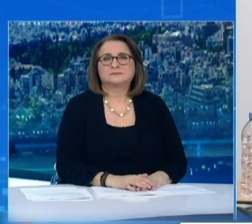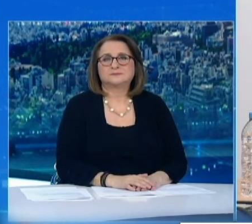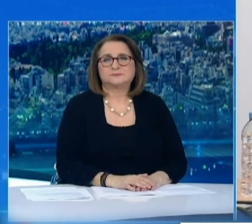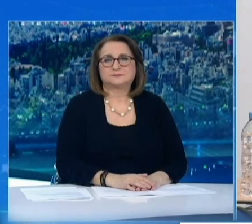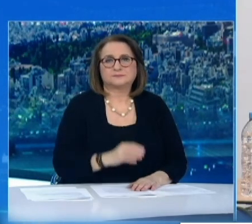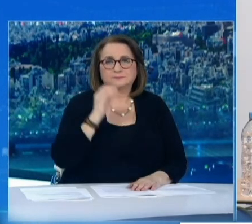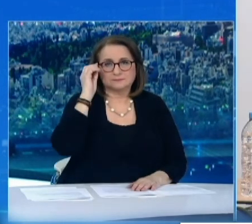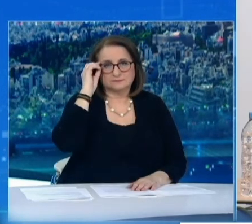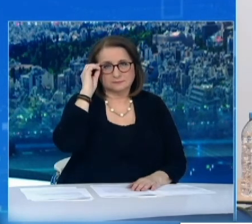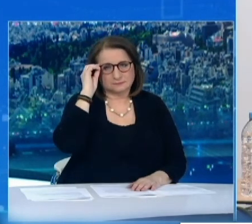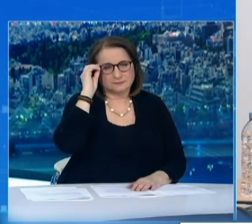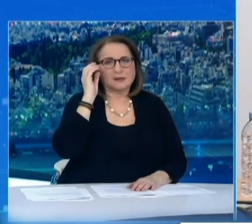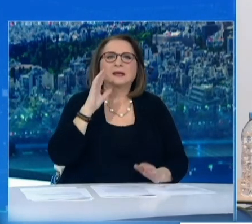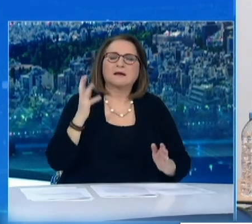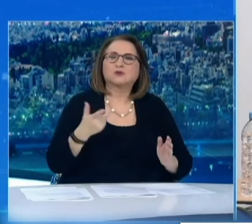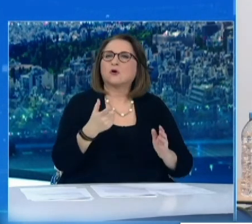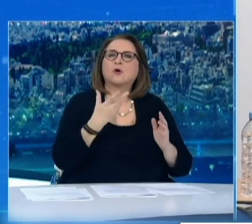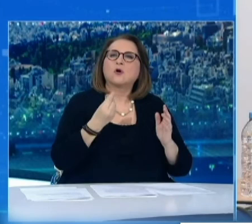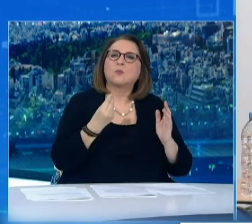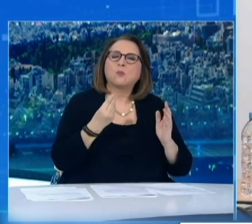νομίζω αρνητικό το να μην